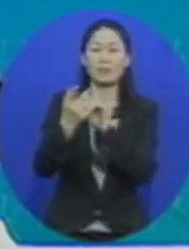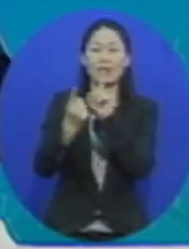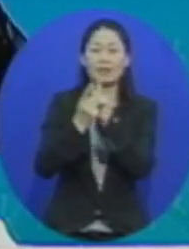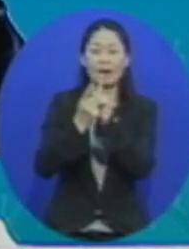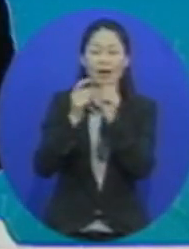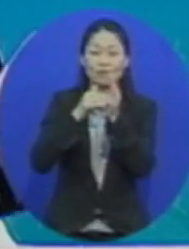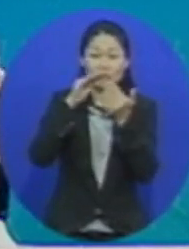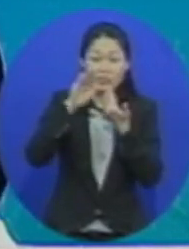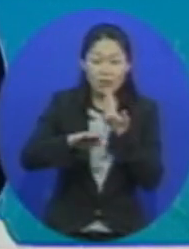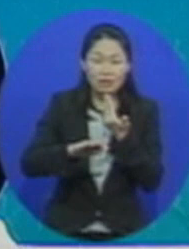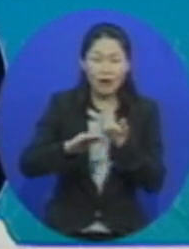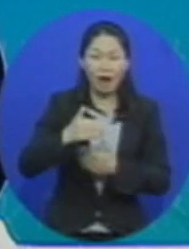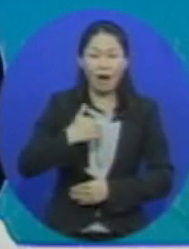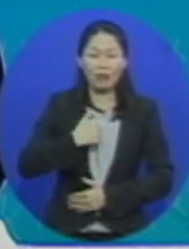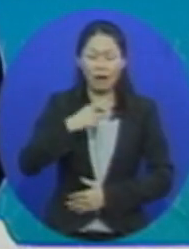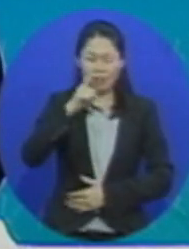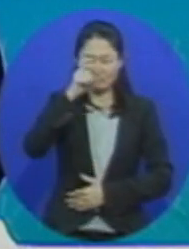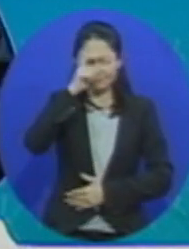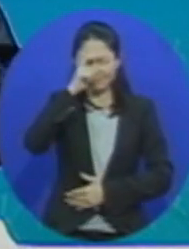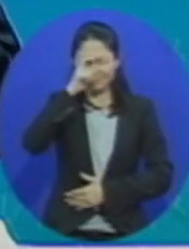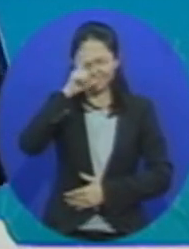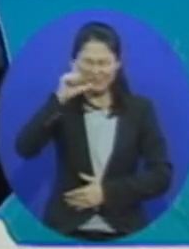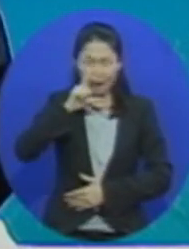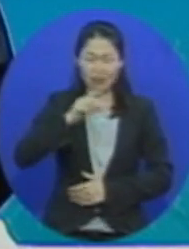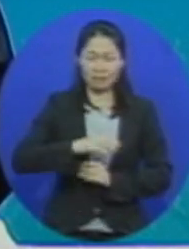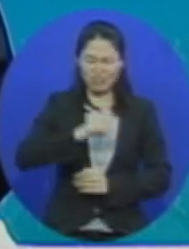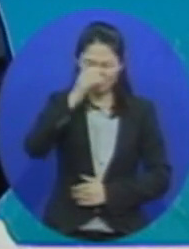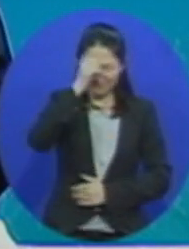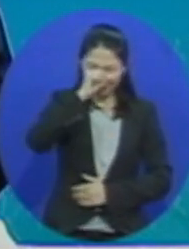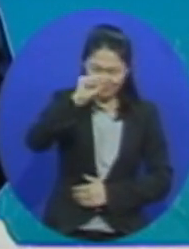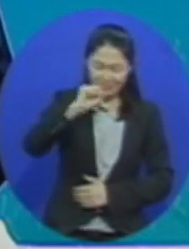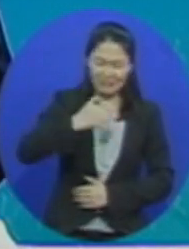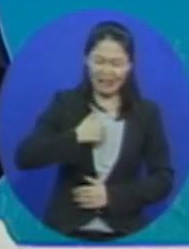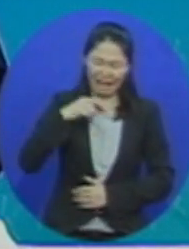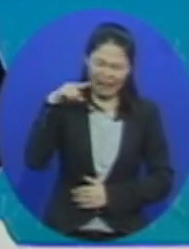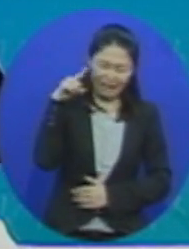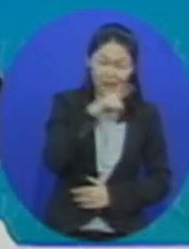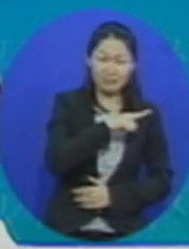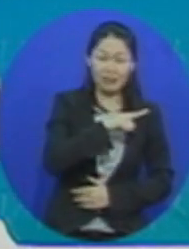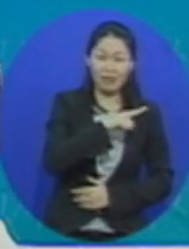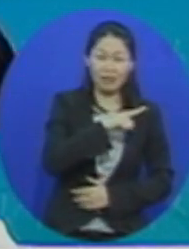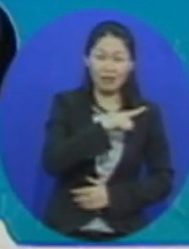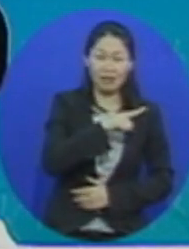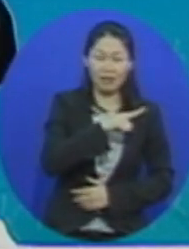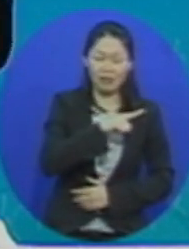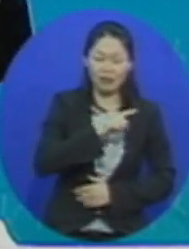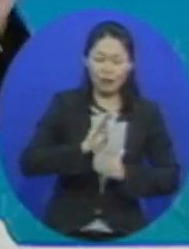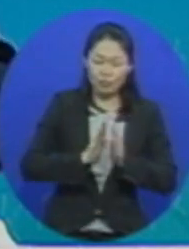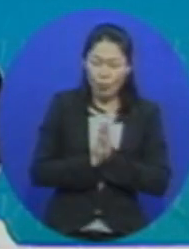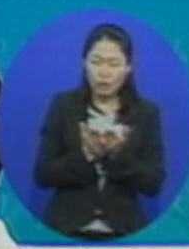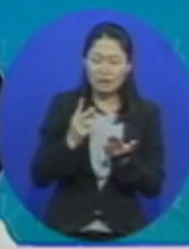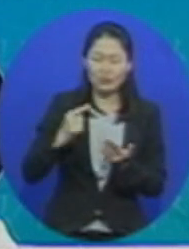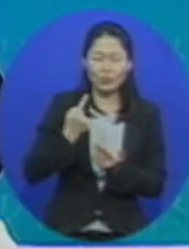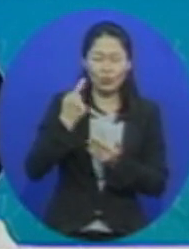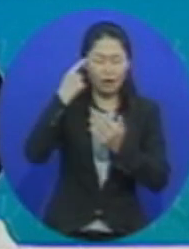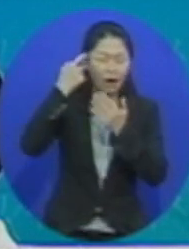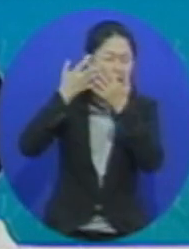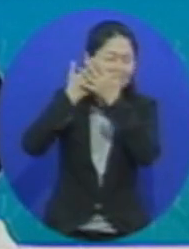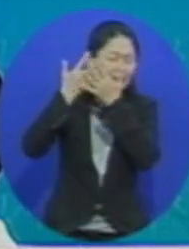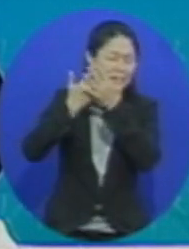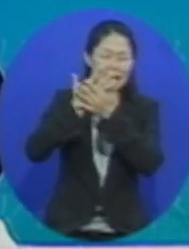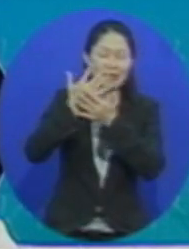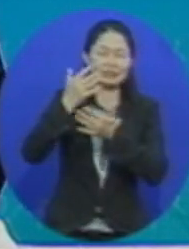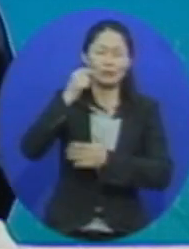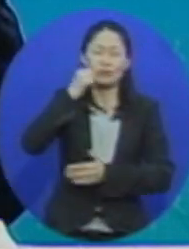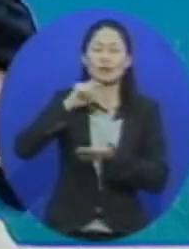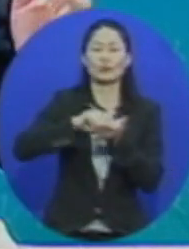내가 그렇게 완고하고 나 내가 이렇게 아카 구나 본인도 상상할 수가 없었어요